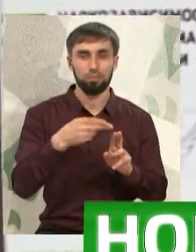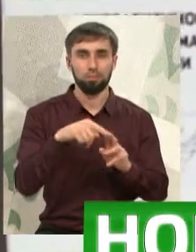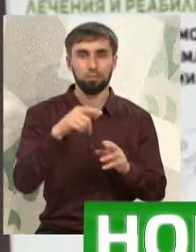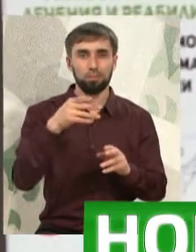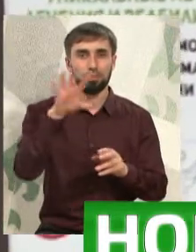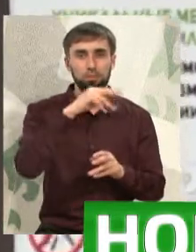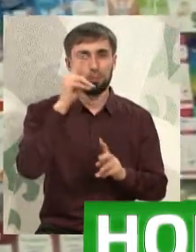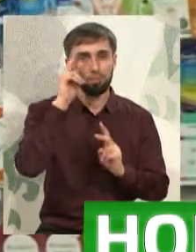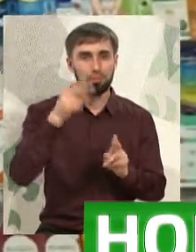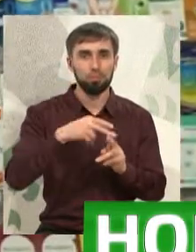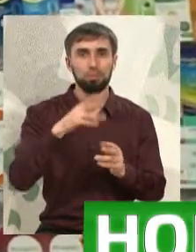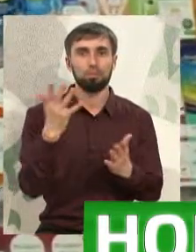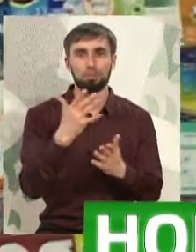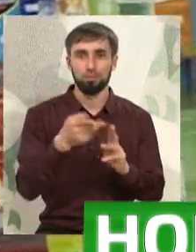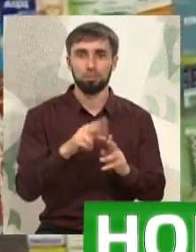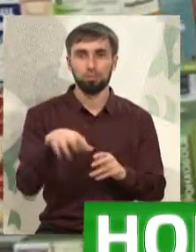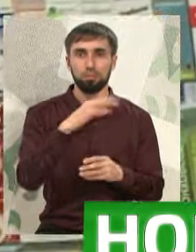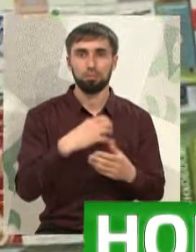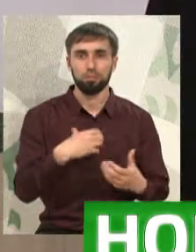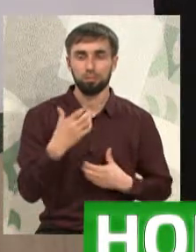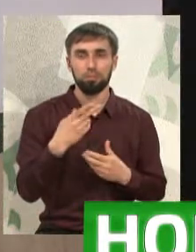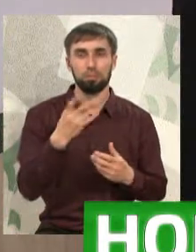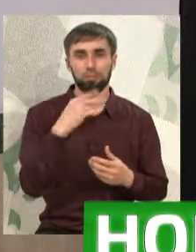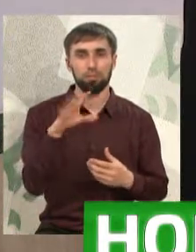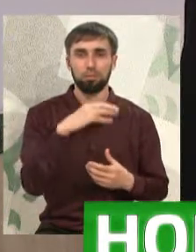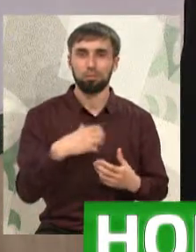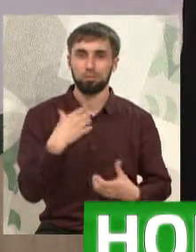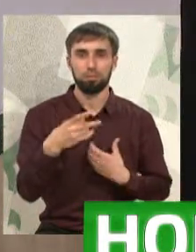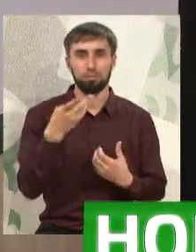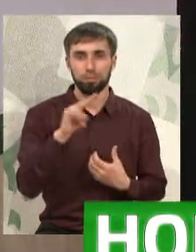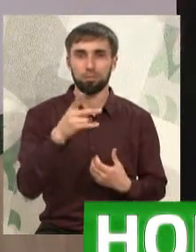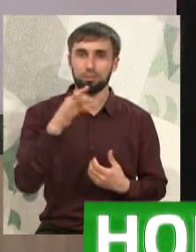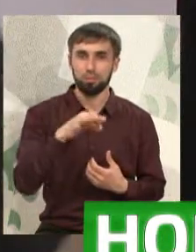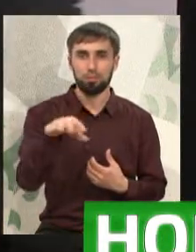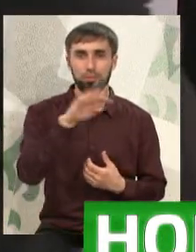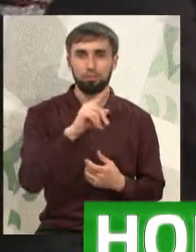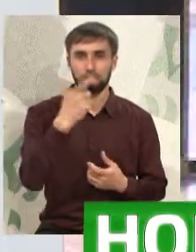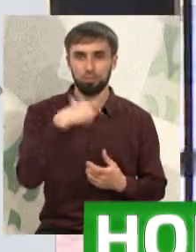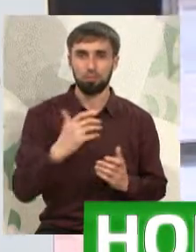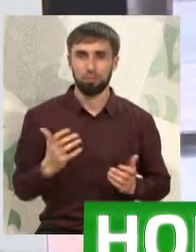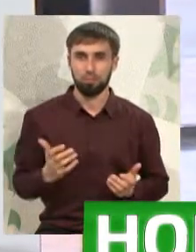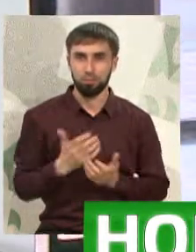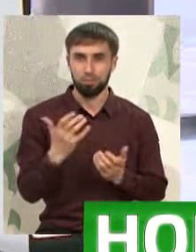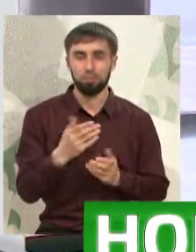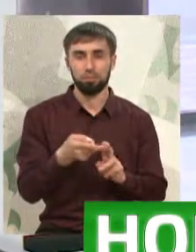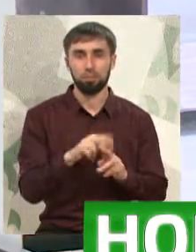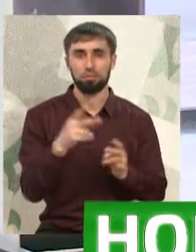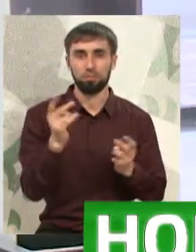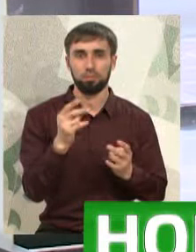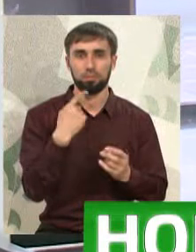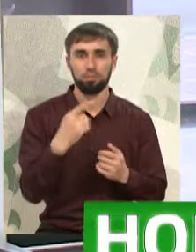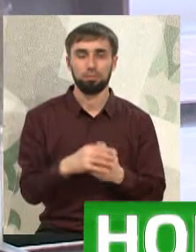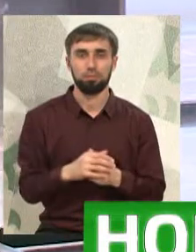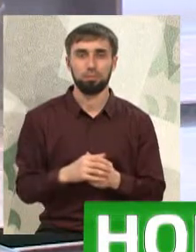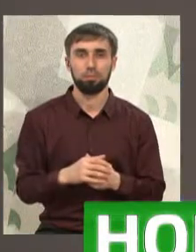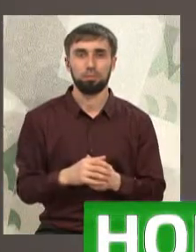объясняет волнение многих жителей региона. Паниковать не нужно, но приложить максимум усилий, чтобы минимизировать потери в случае его